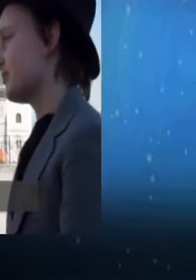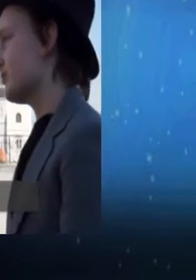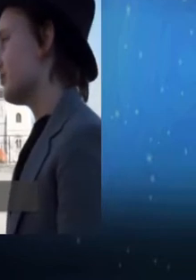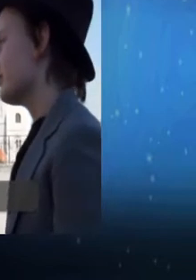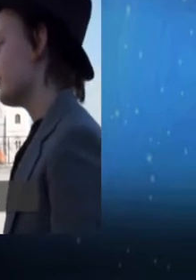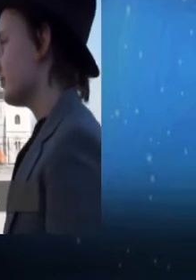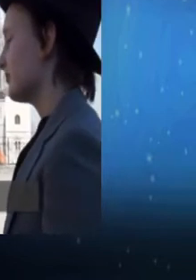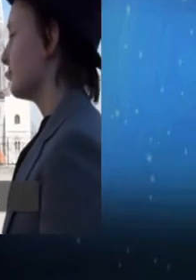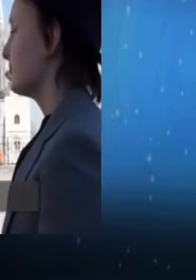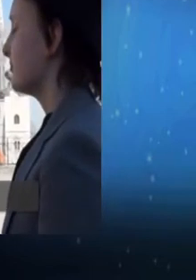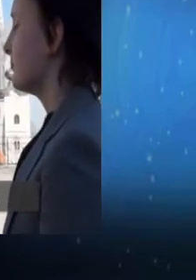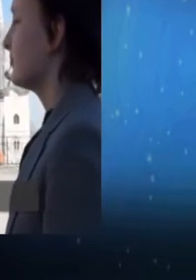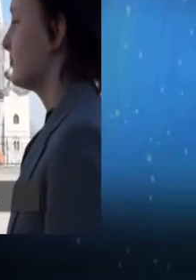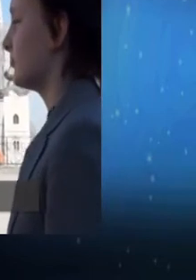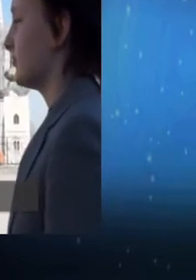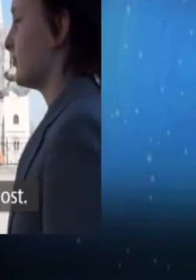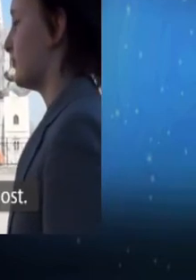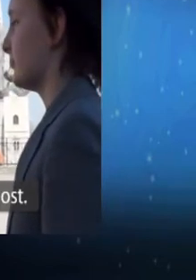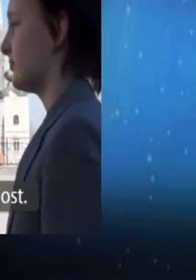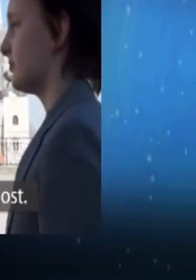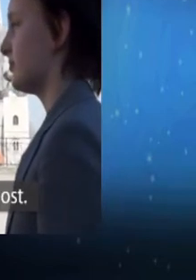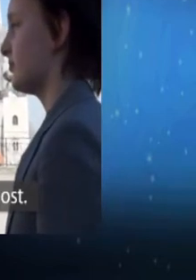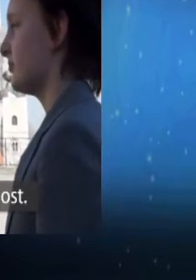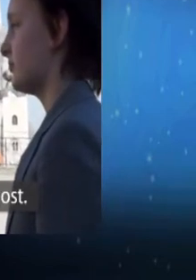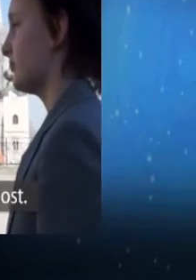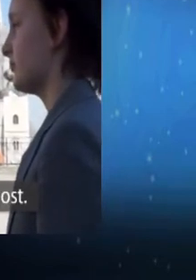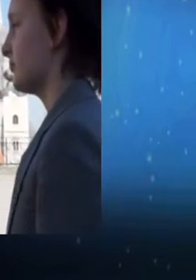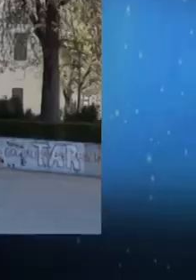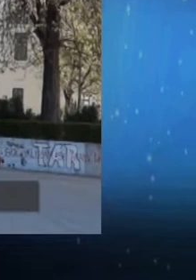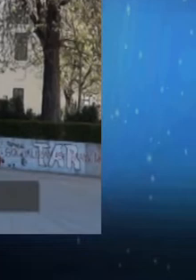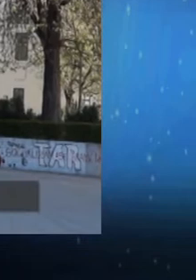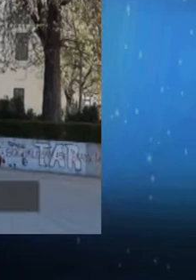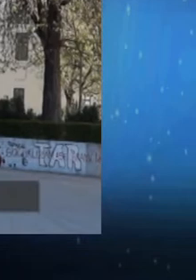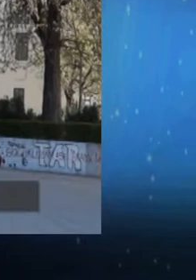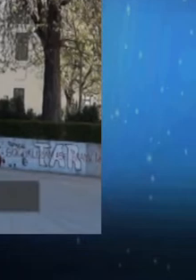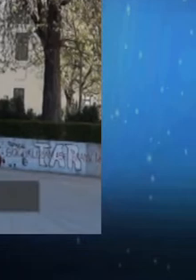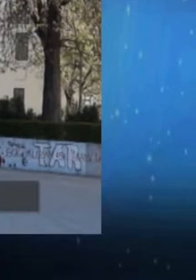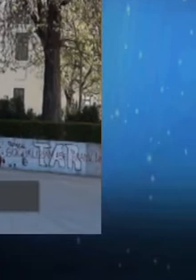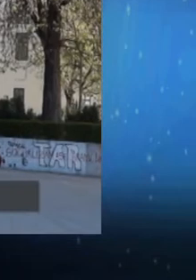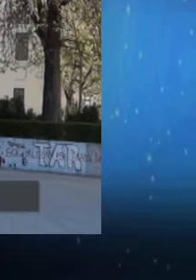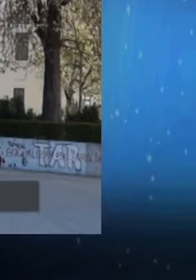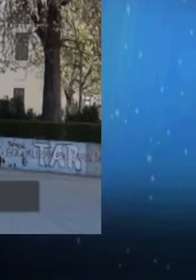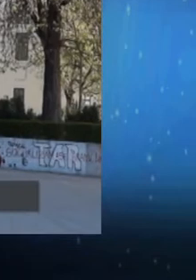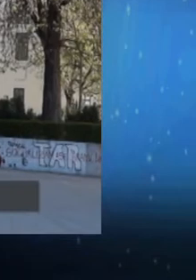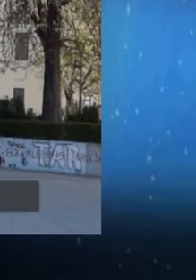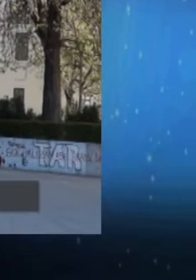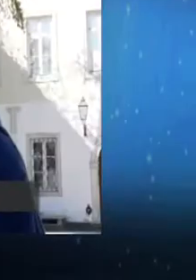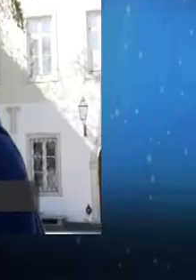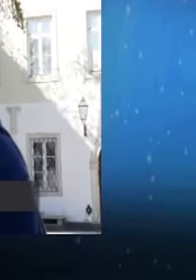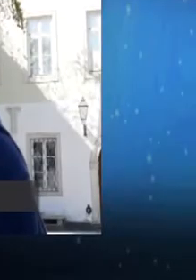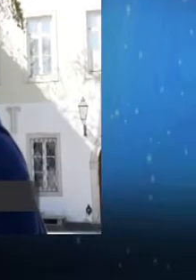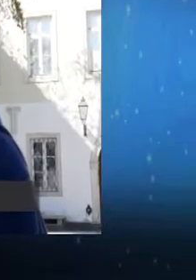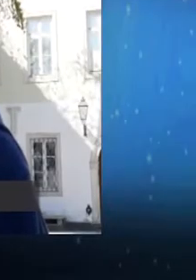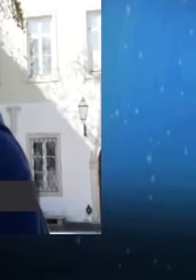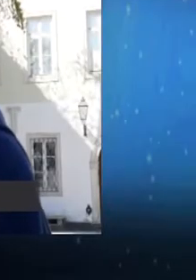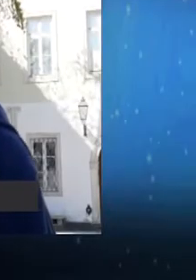I'm a great admirer of your work. You radically changed Croatian literature. Oh, thank you. I myself wouldn't put it that way, though. But